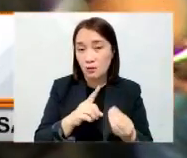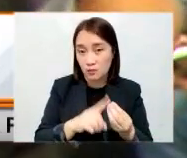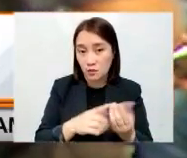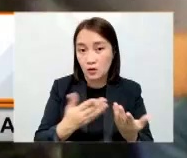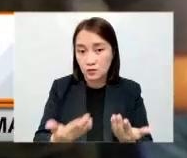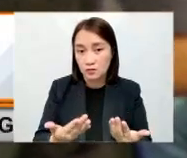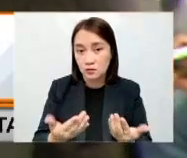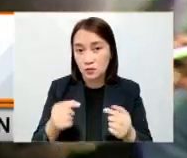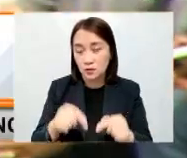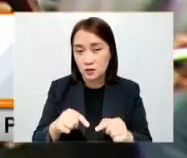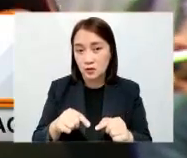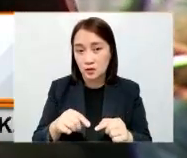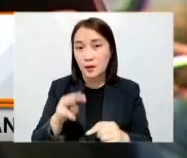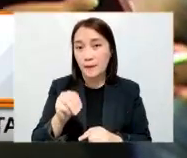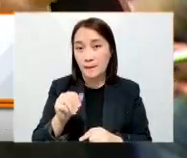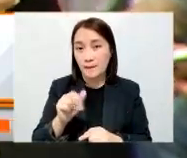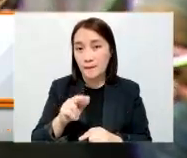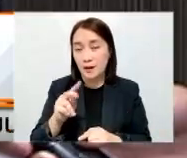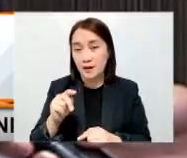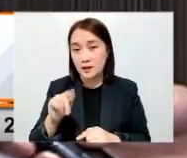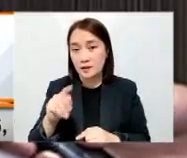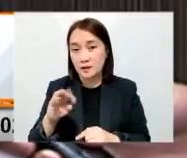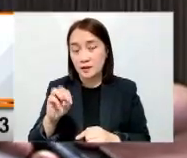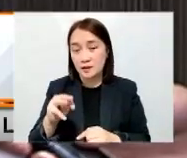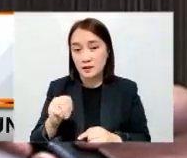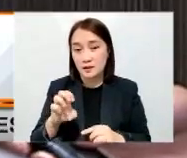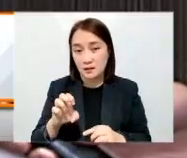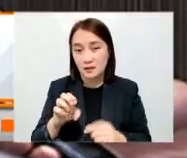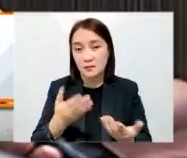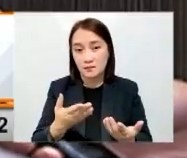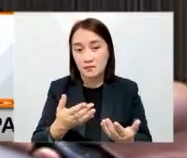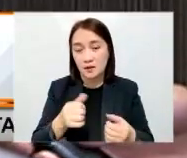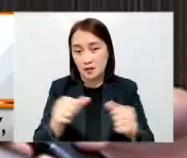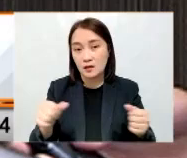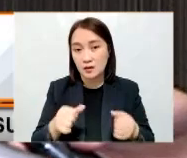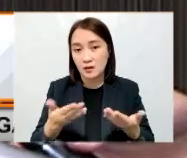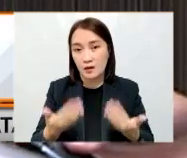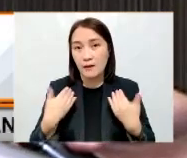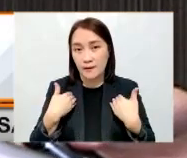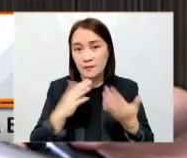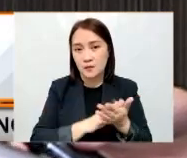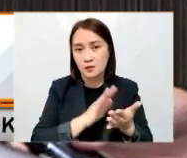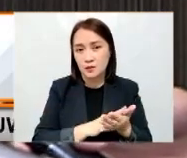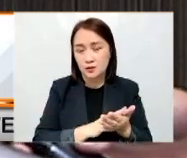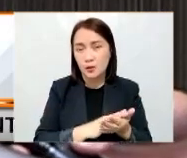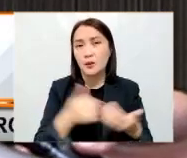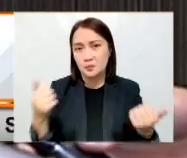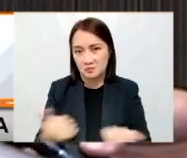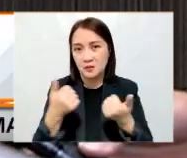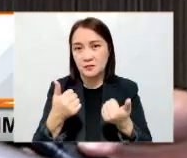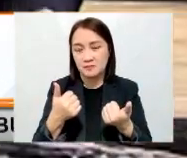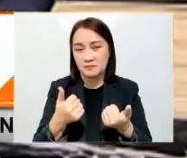in the maritime areas. Dahil sa dami, sa sheer number of maritime schools, so this becomes a challenge. Nagbabalita mula